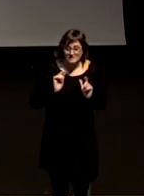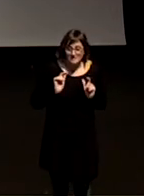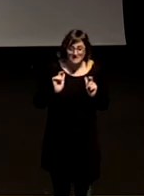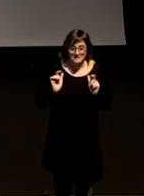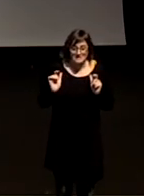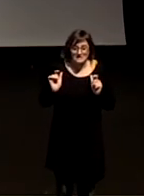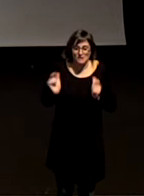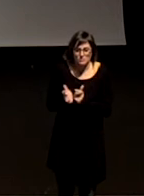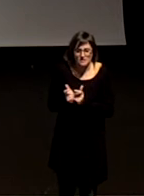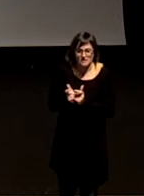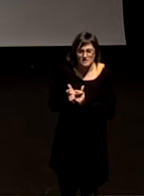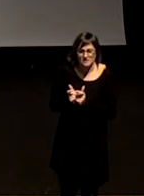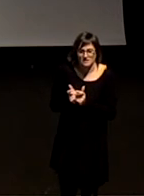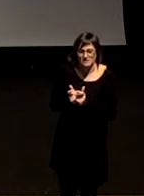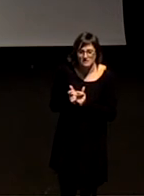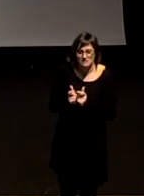celui-là